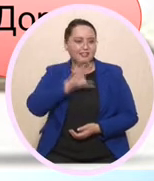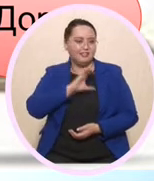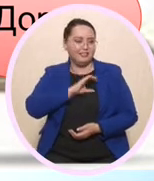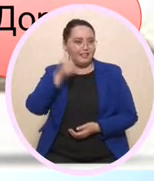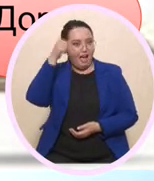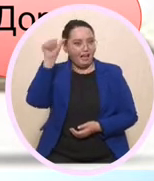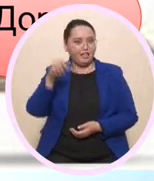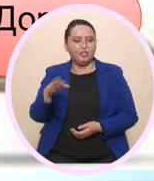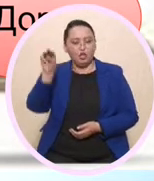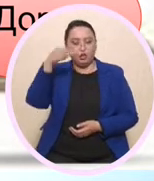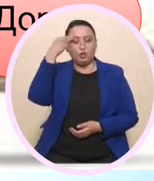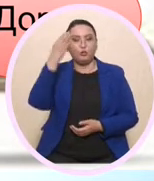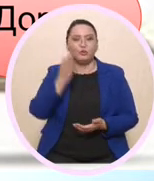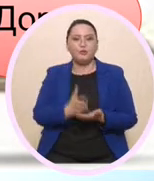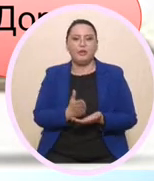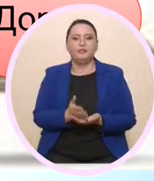Яагаад тодруулсан юм бол?